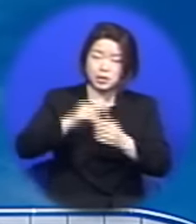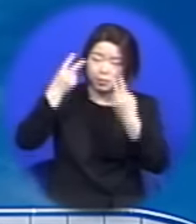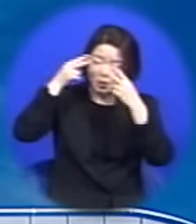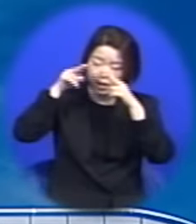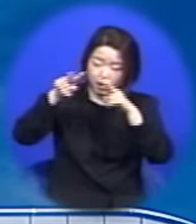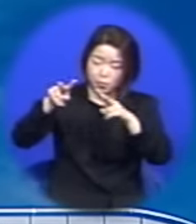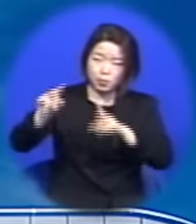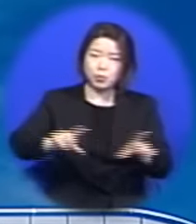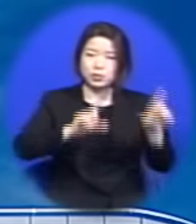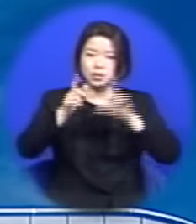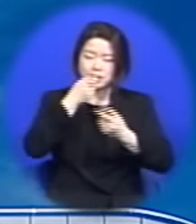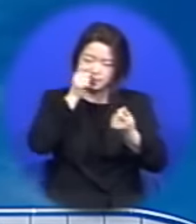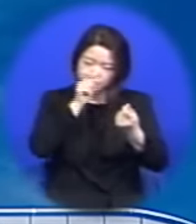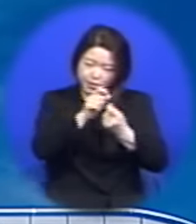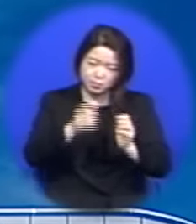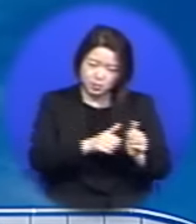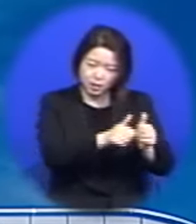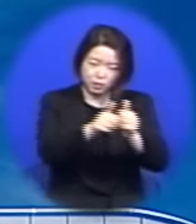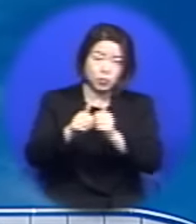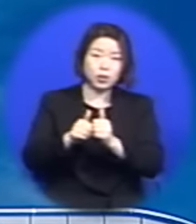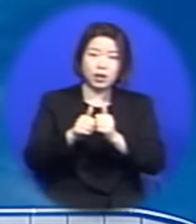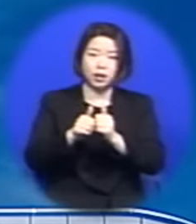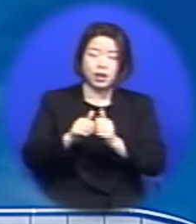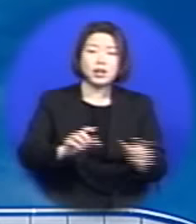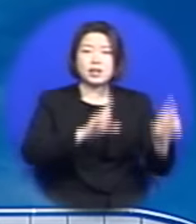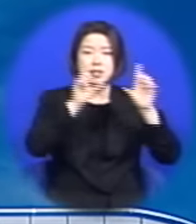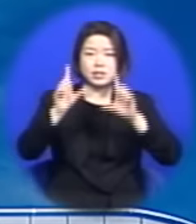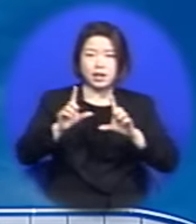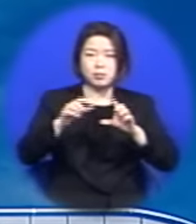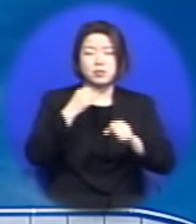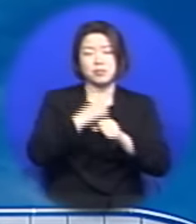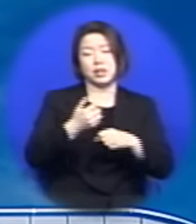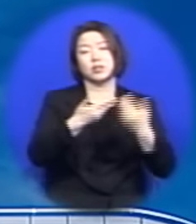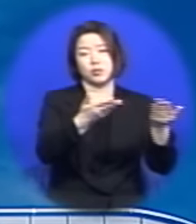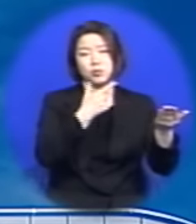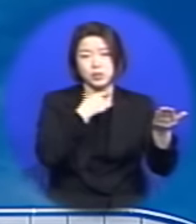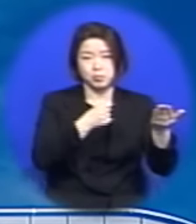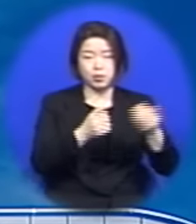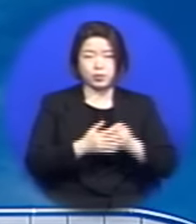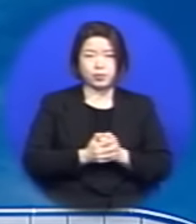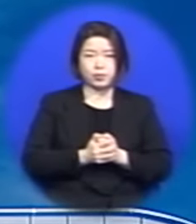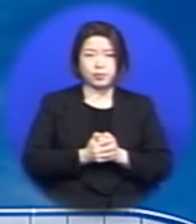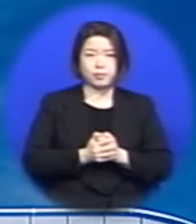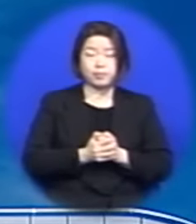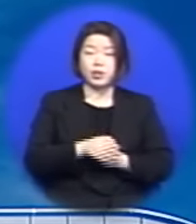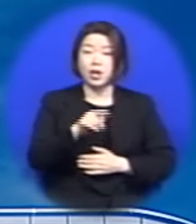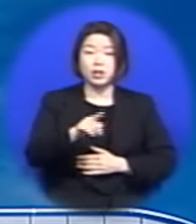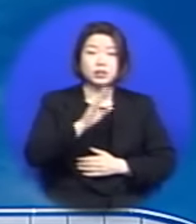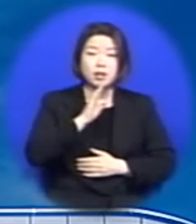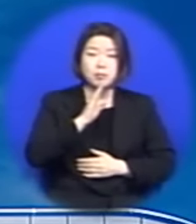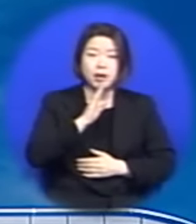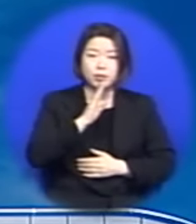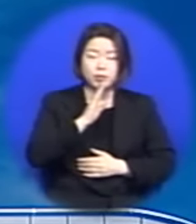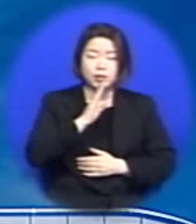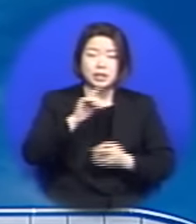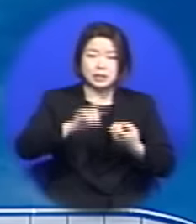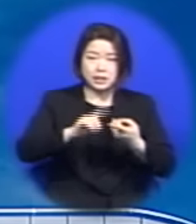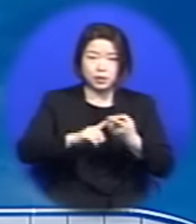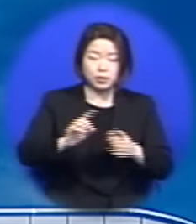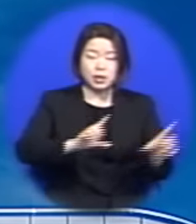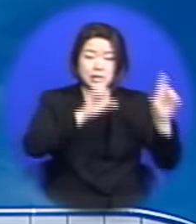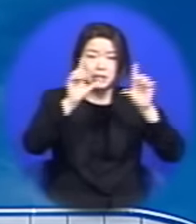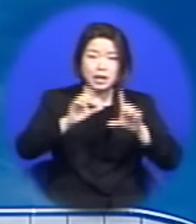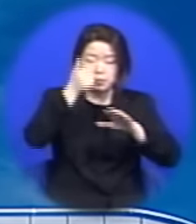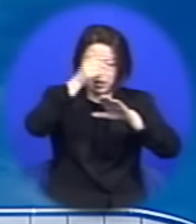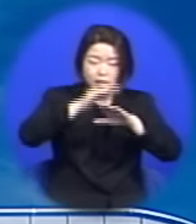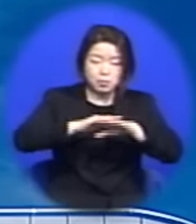주님과 친밀한 동행하는 그 삶을 살게 해드리고 싶어서 그게 바로 그대로 삶이 예배인